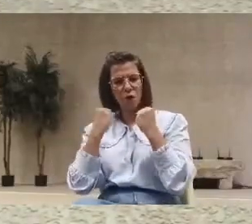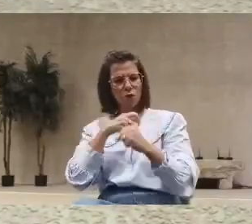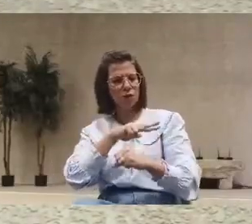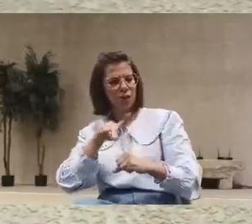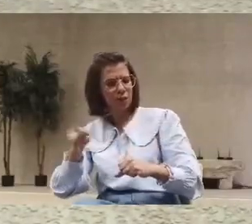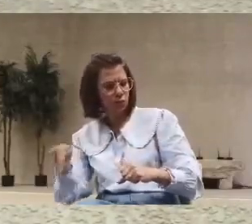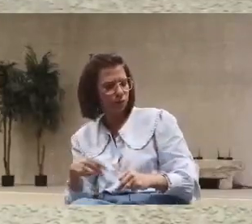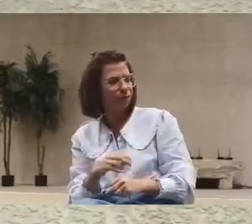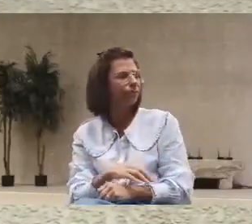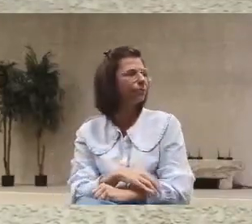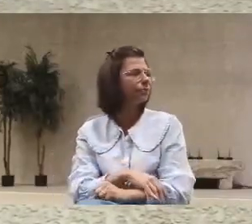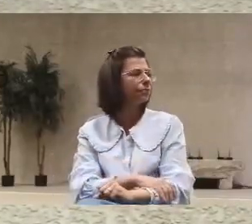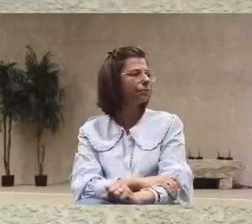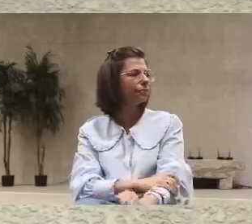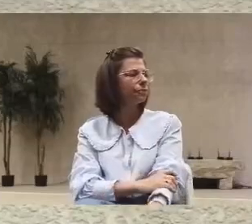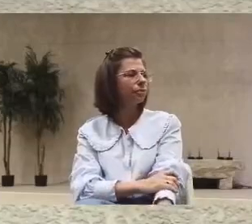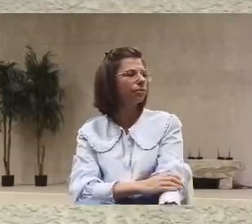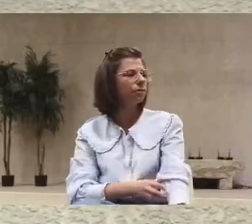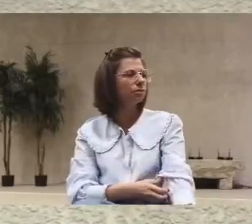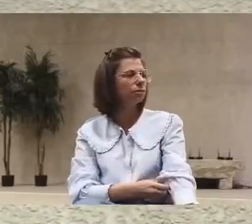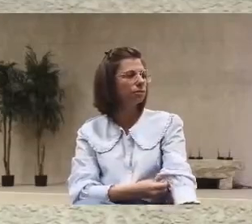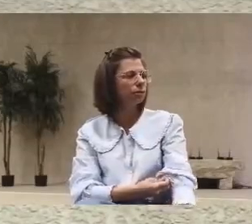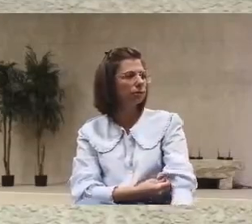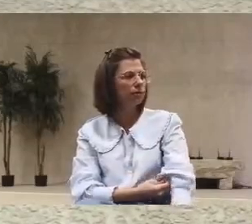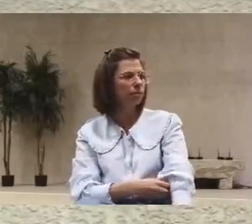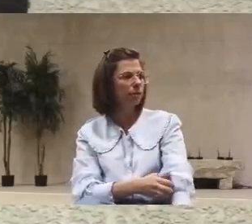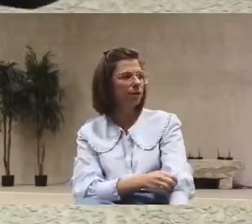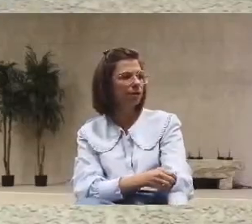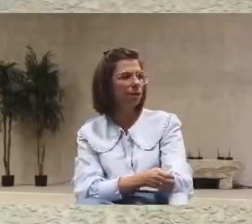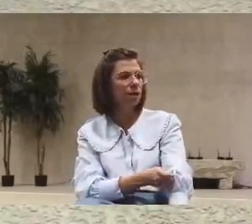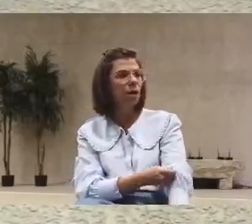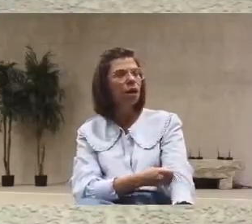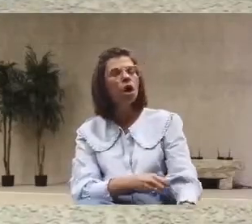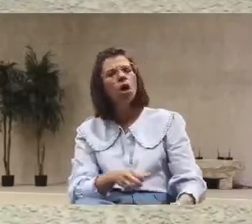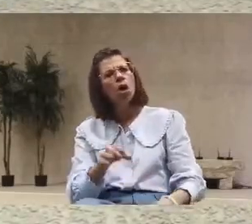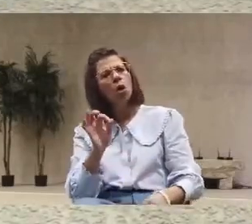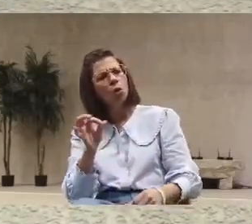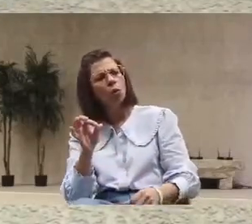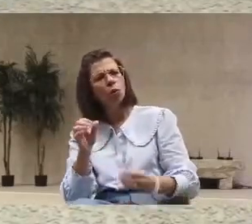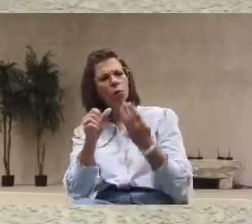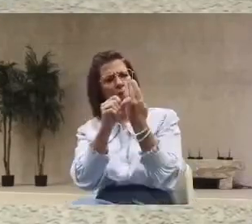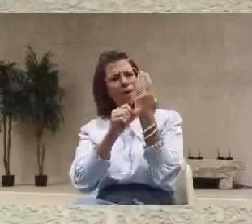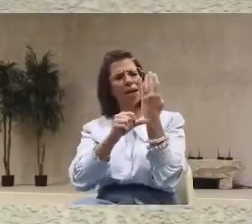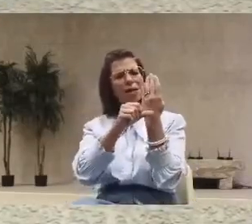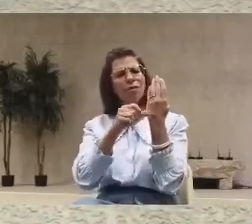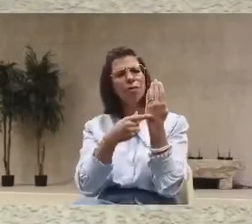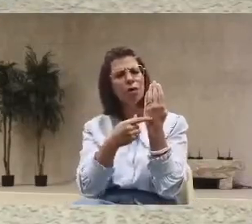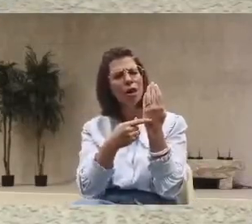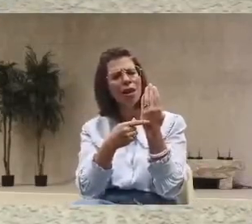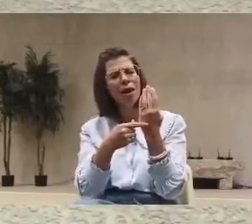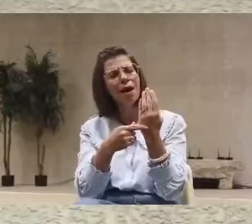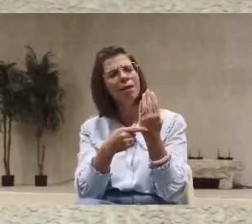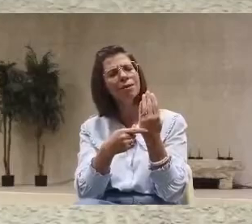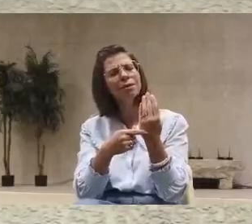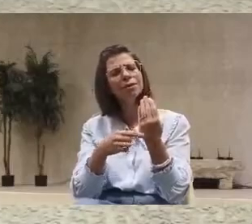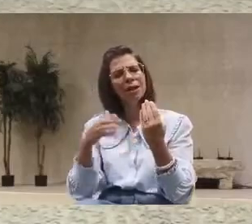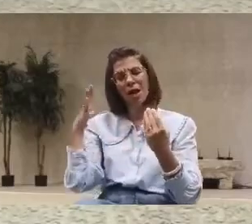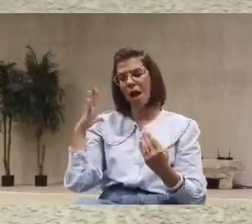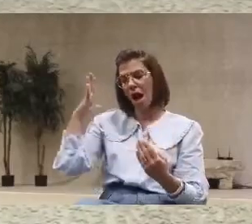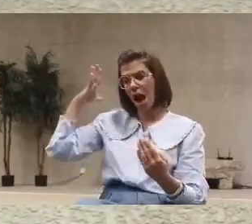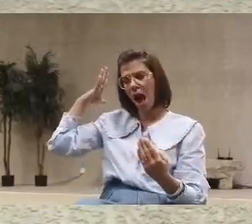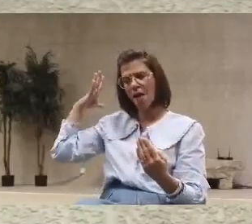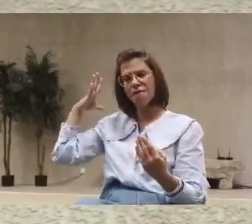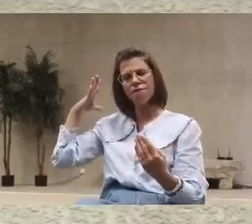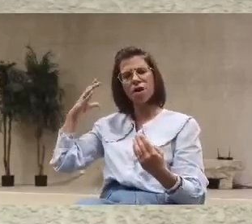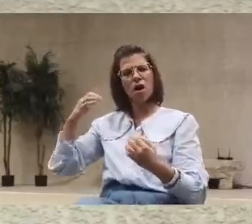les disciples on les a interdits de parler en ce nom et on les a menacés condamnés en disant mais on